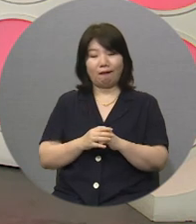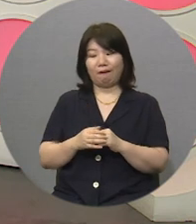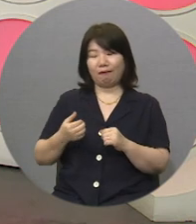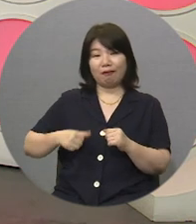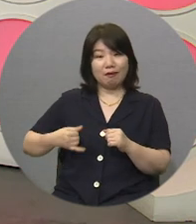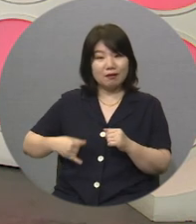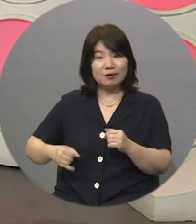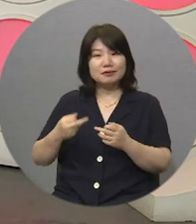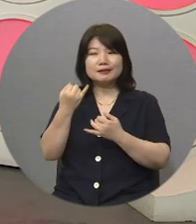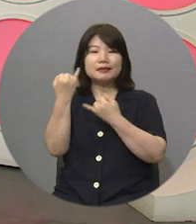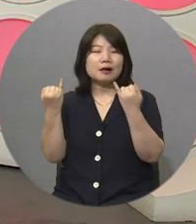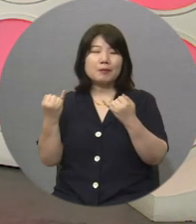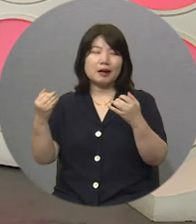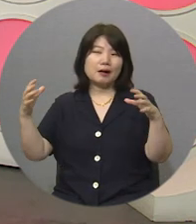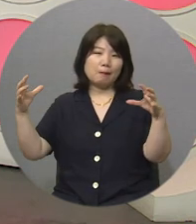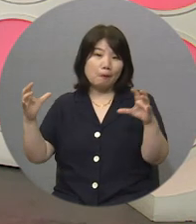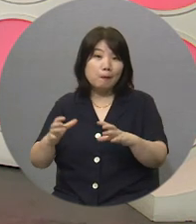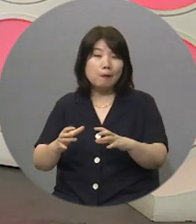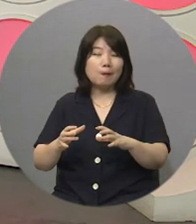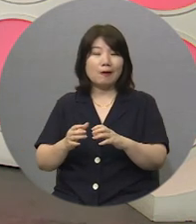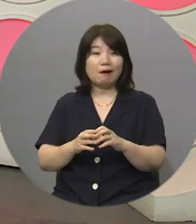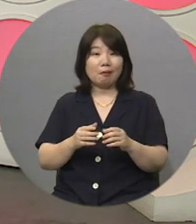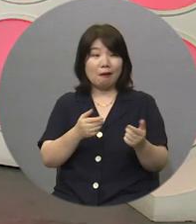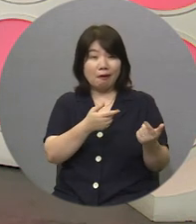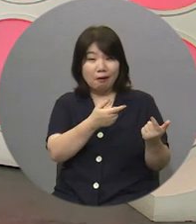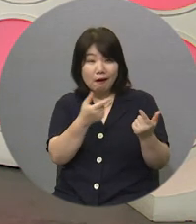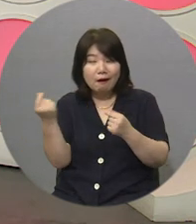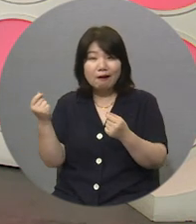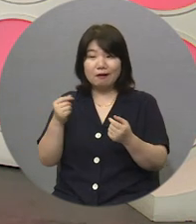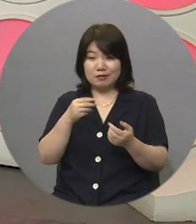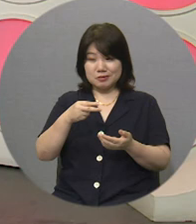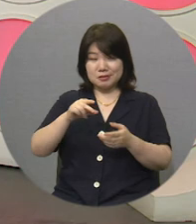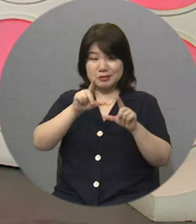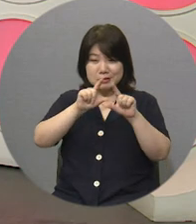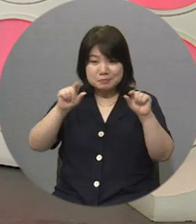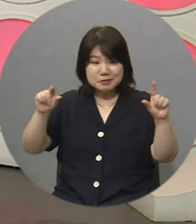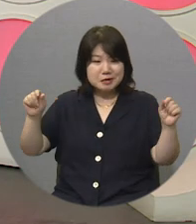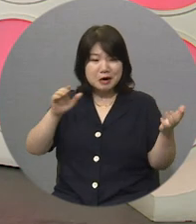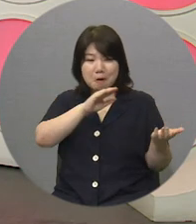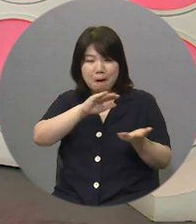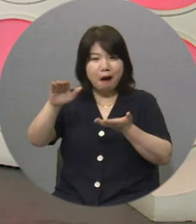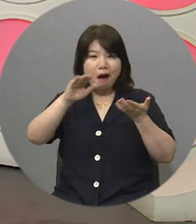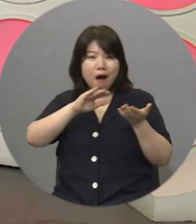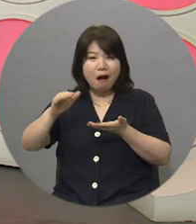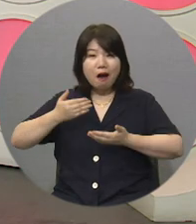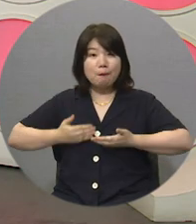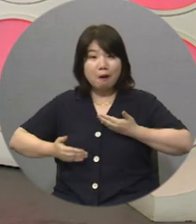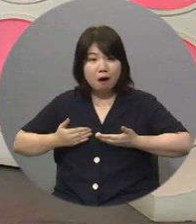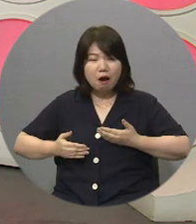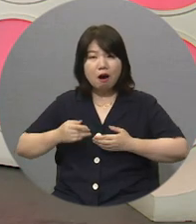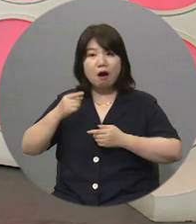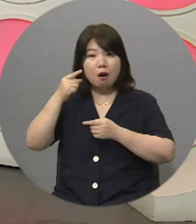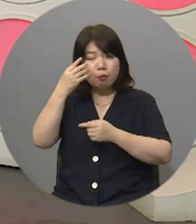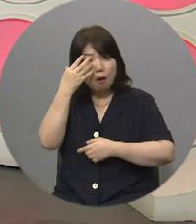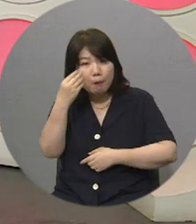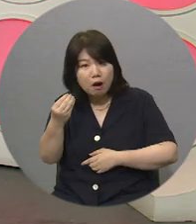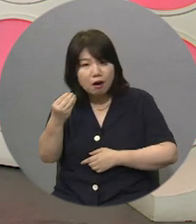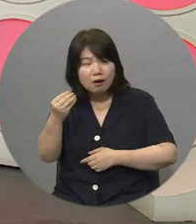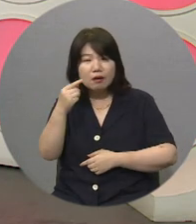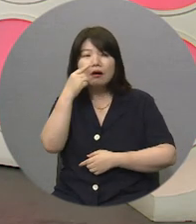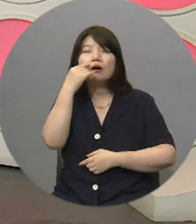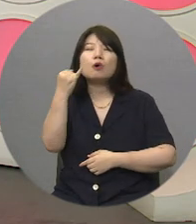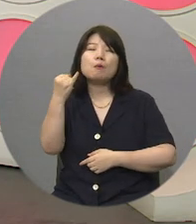자식들이 한자리에 모였습니다. 다들 음식을 나르느라 분주한 가운데 엄마의 양말이